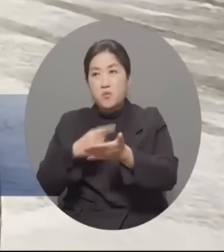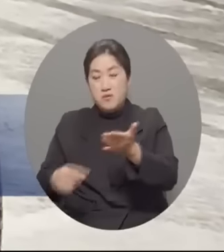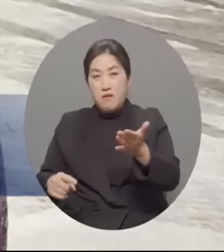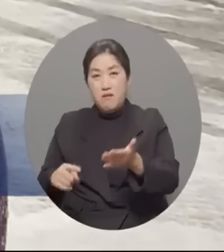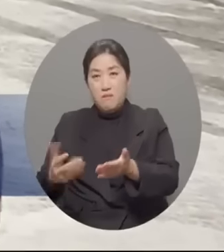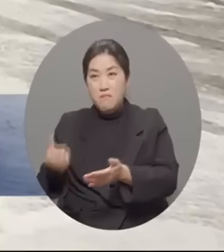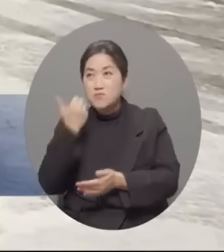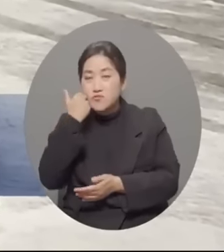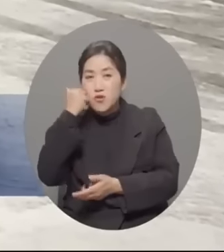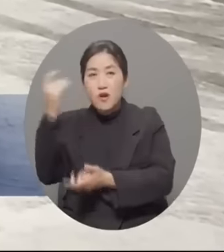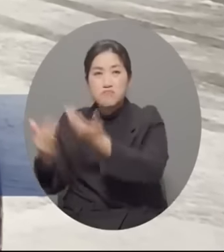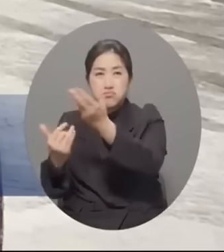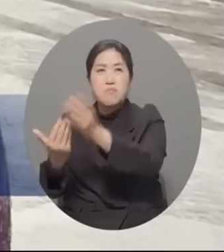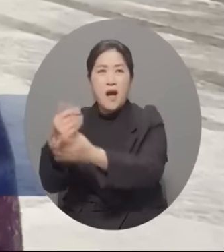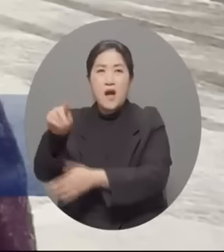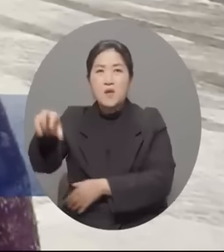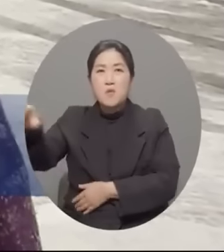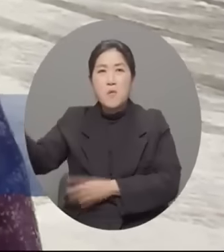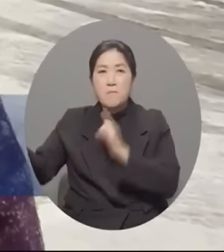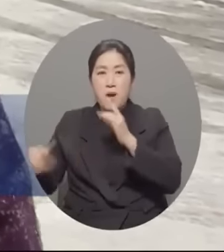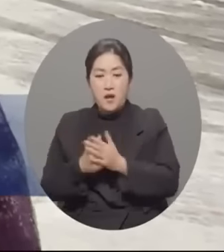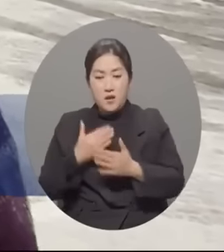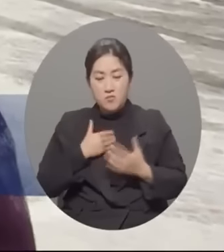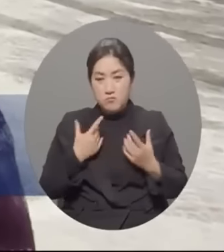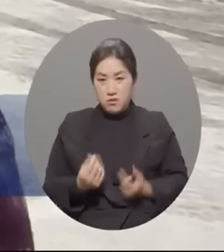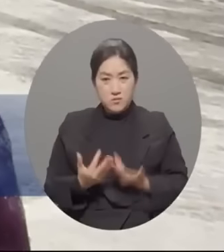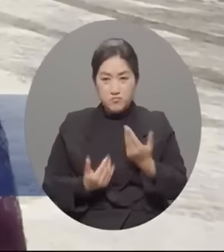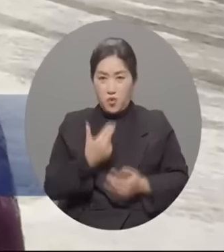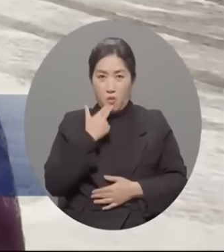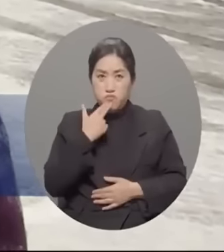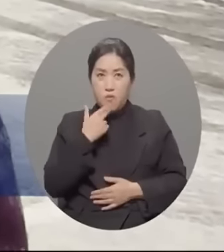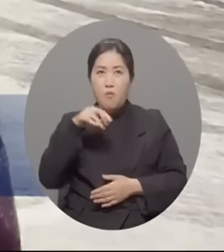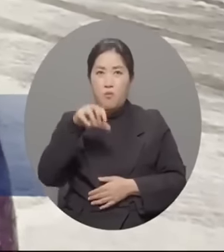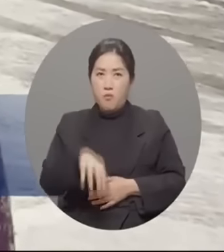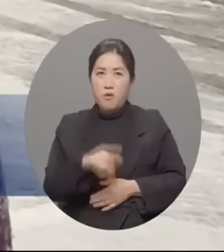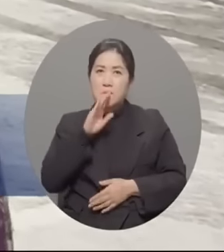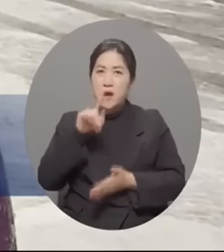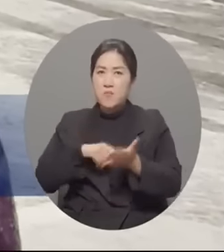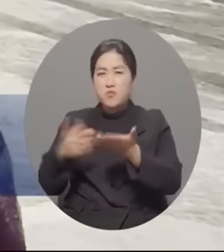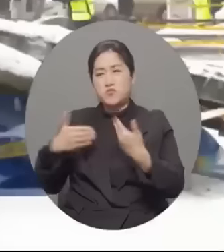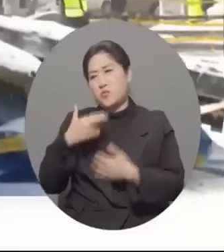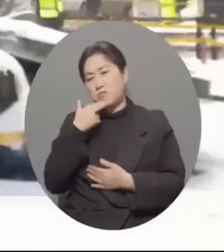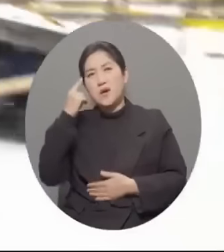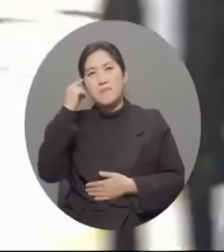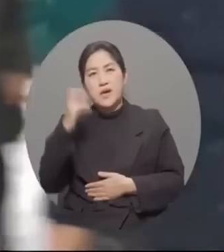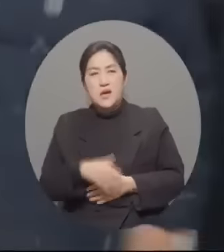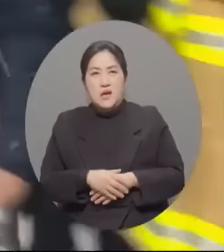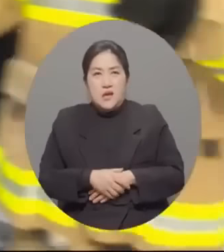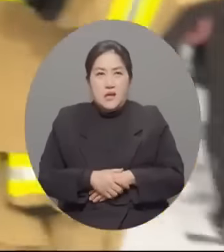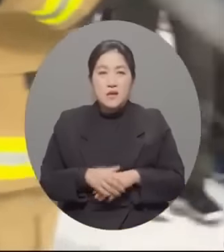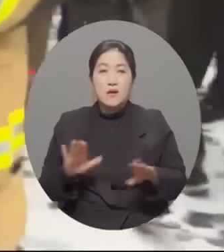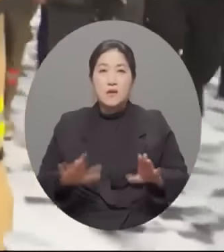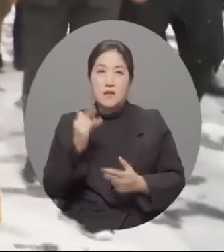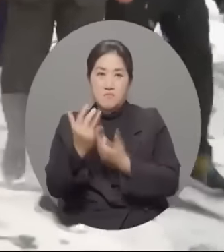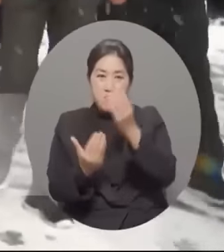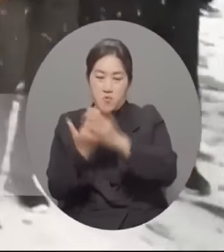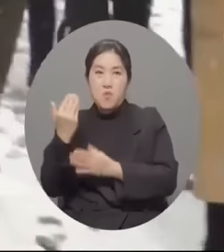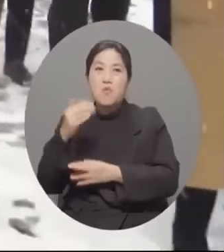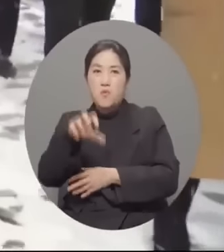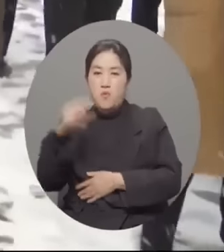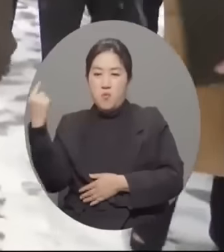실질적인 보상은 불 안 곳만 하는 거지 저희한테는 실질적인 보상이 없을 거 아니에요. 화재 현장을 찾은